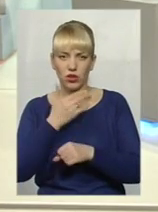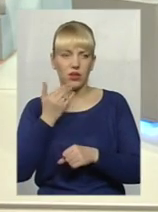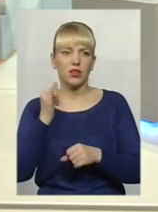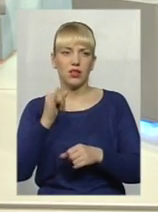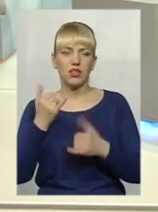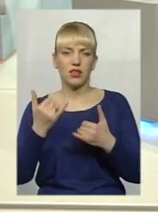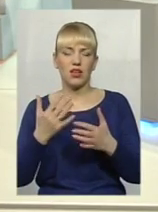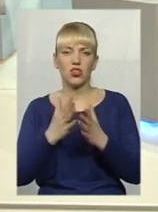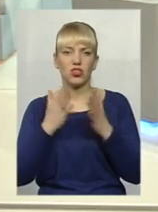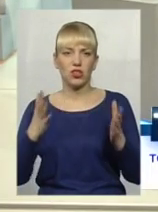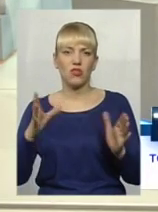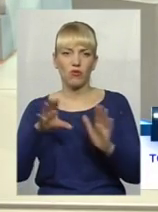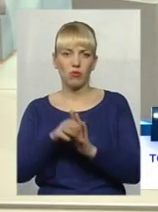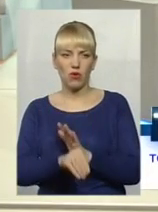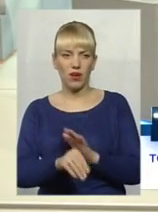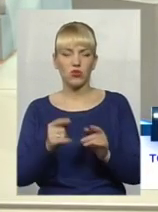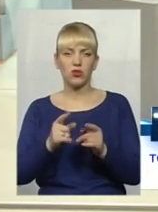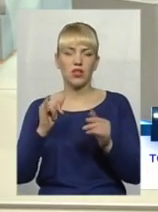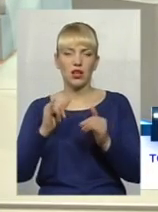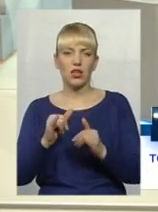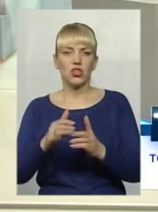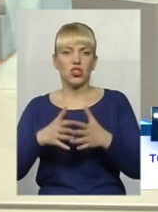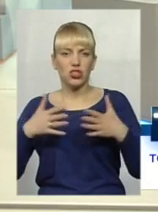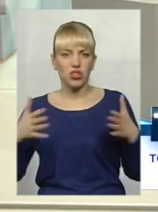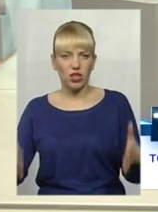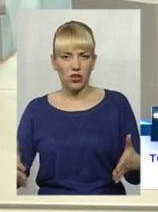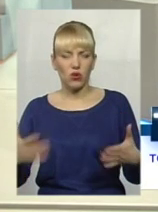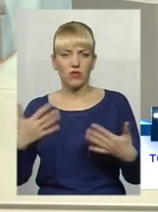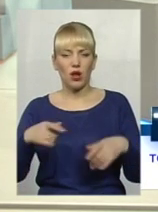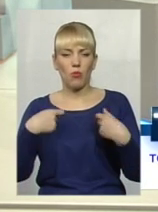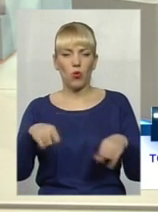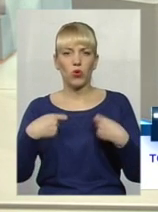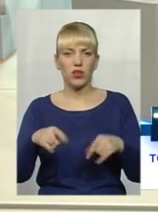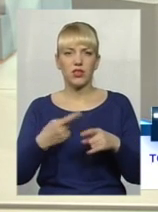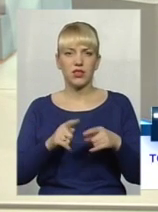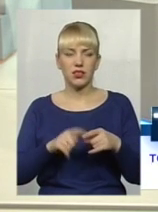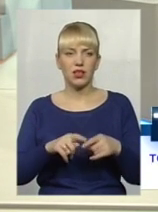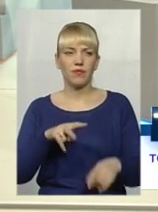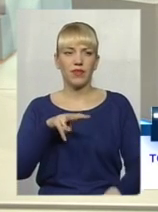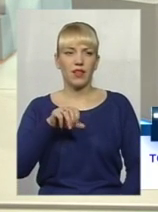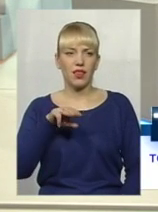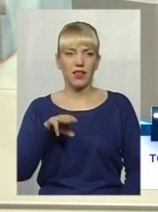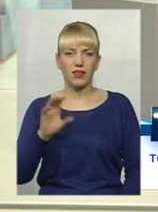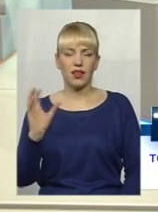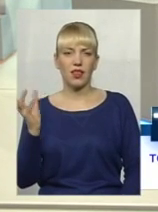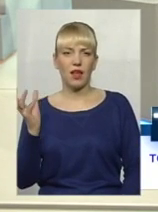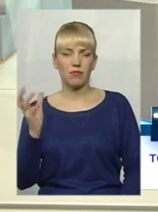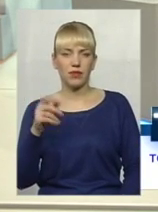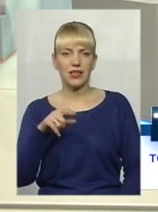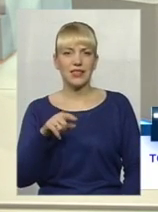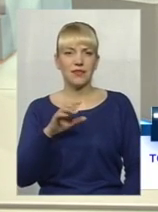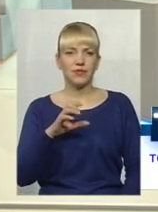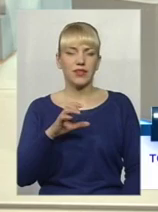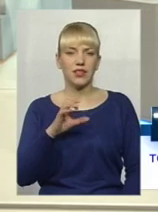широко вже впроваджується, і досить широко вже і продаються світлодіодні ці LED-лампочки. Лампи, які